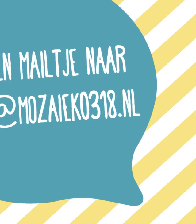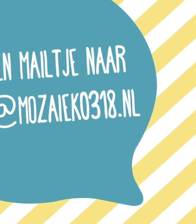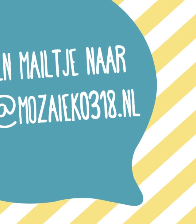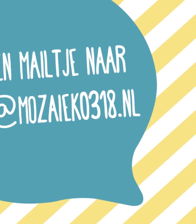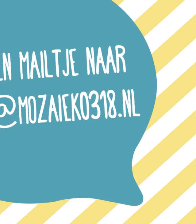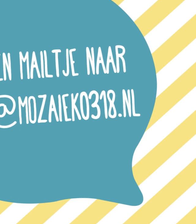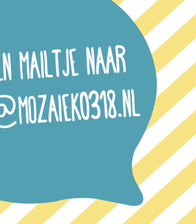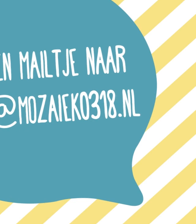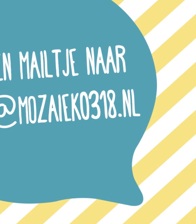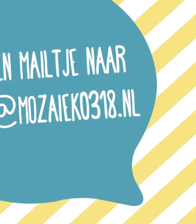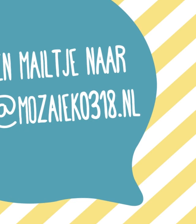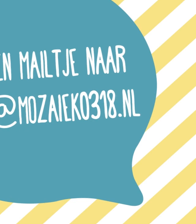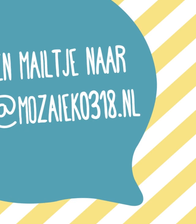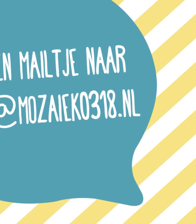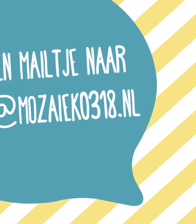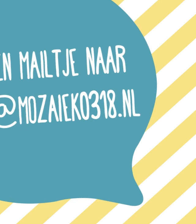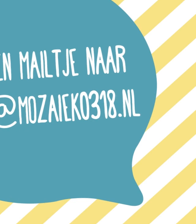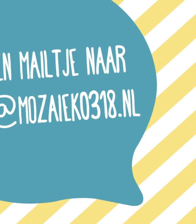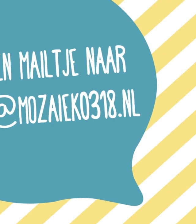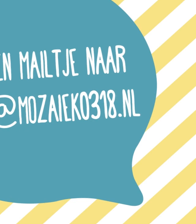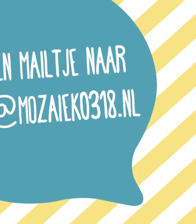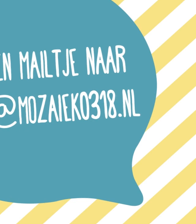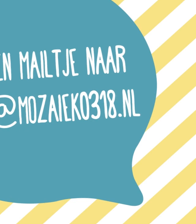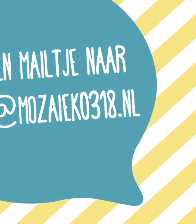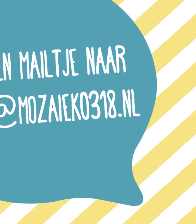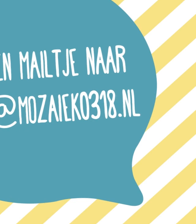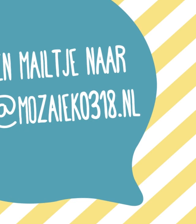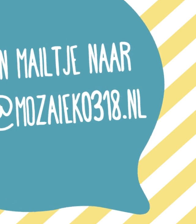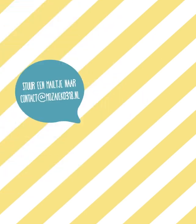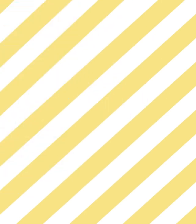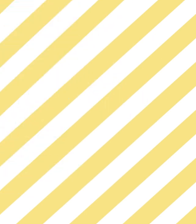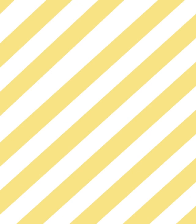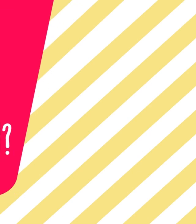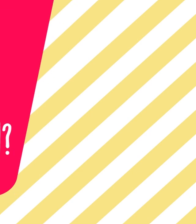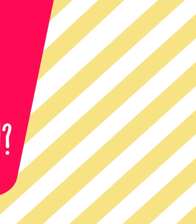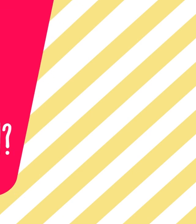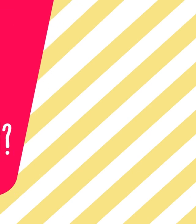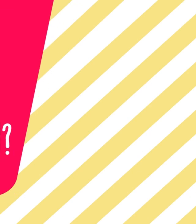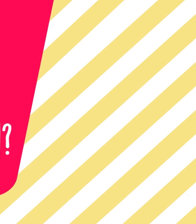Al zit mijn haar altijd stom door het fietsen in de wind.